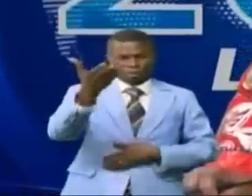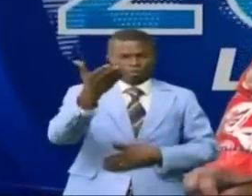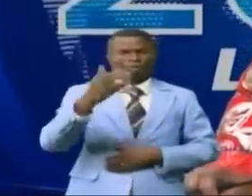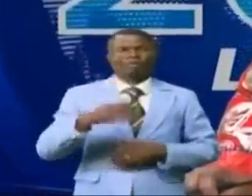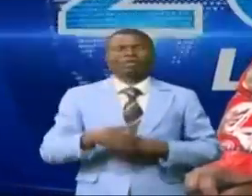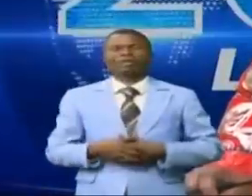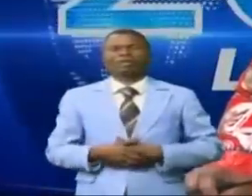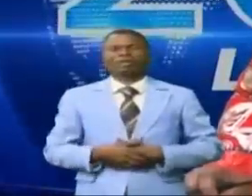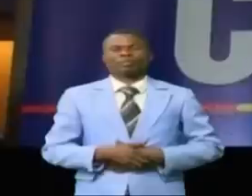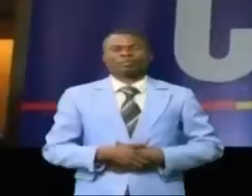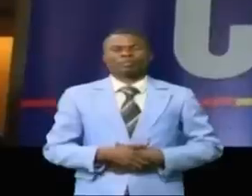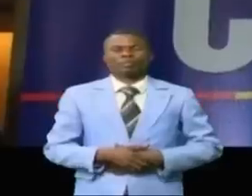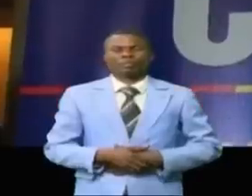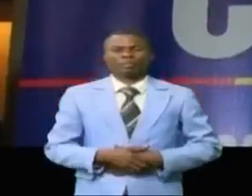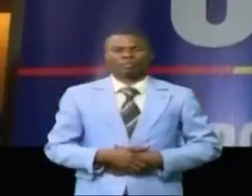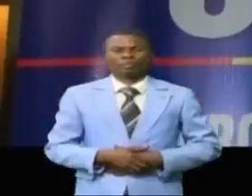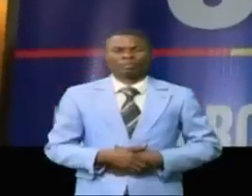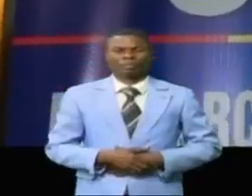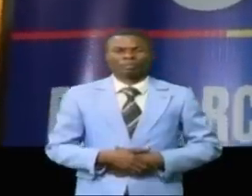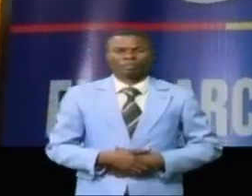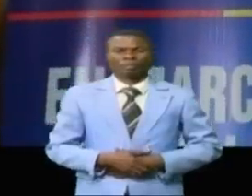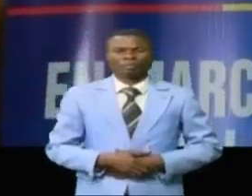commentaire.